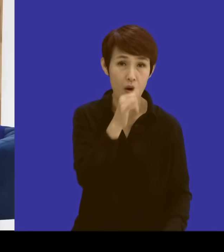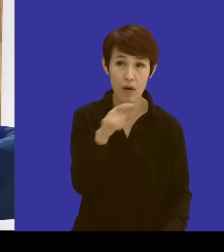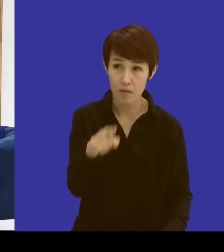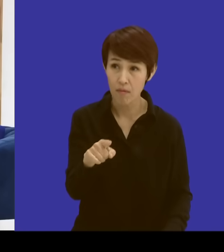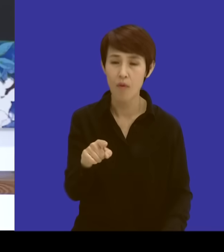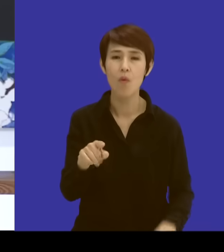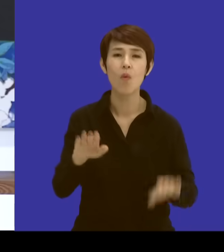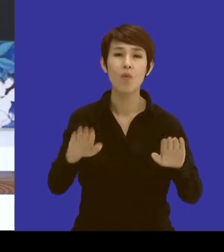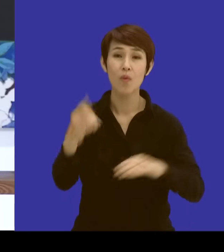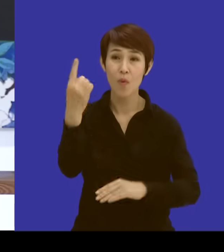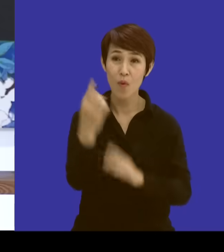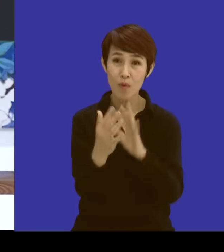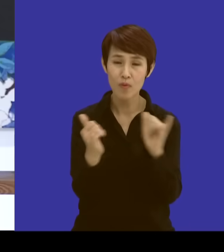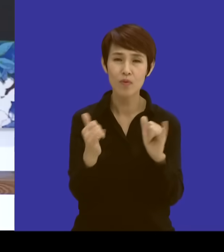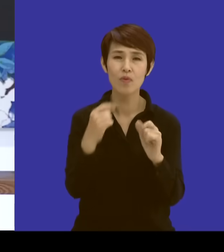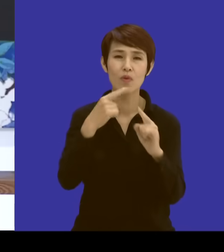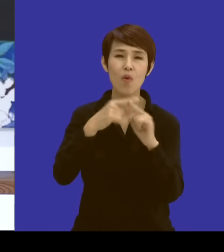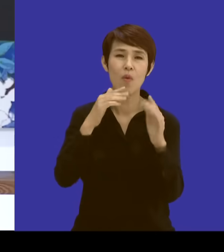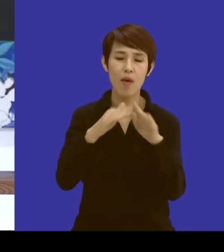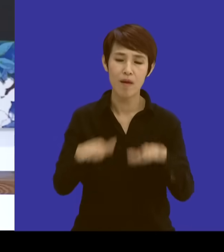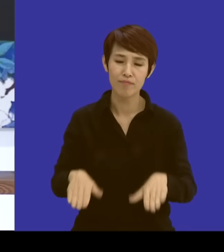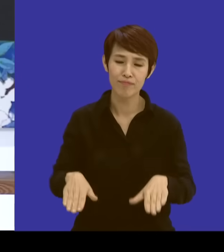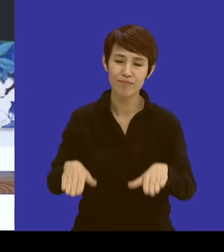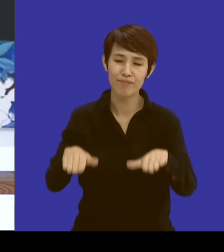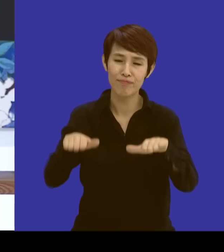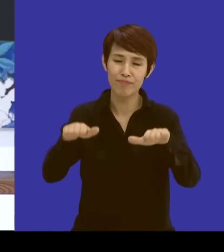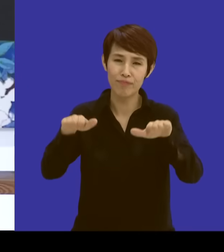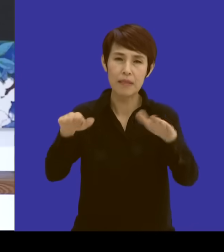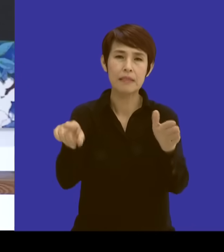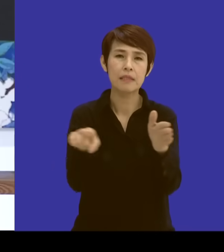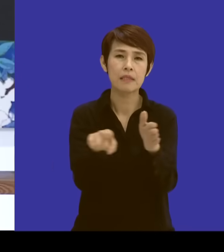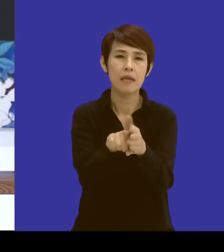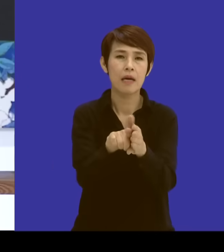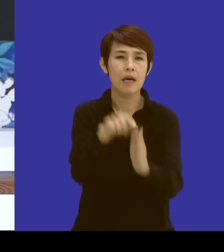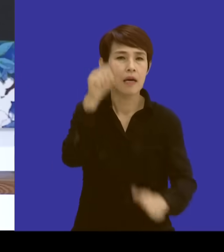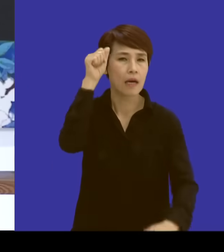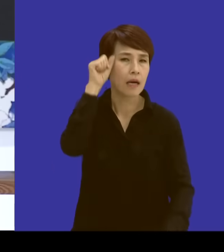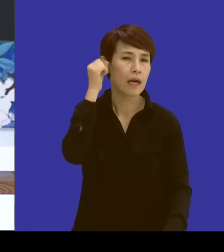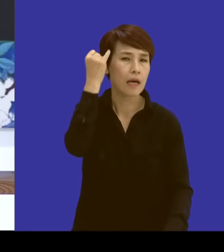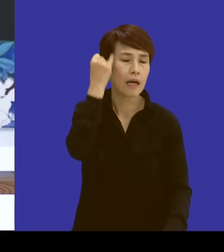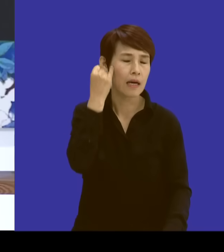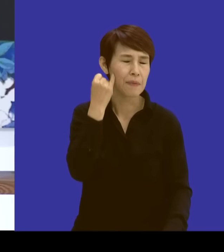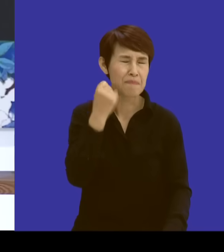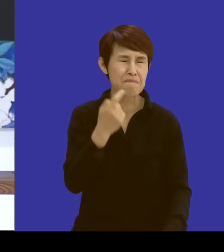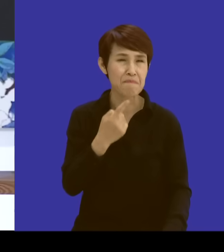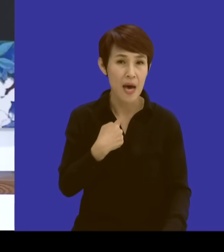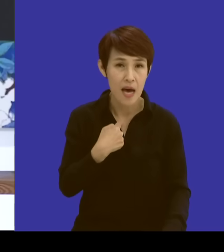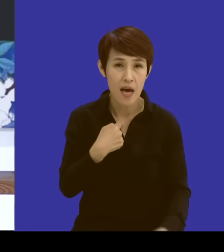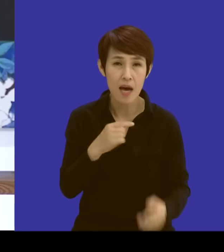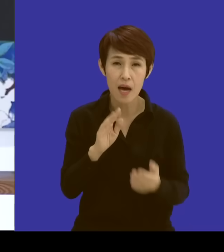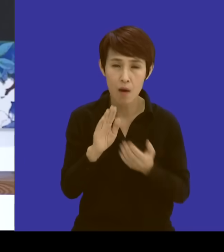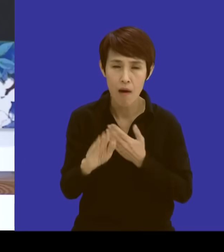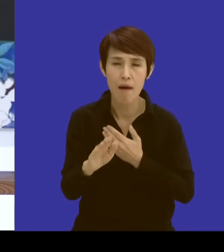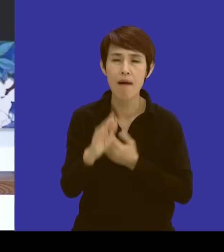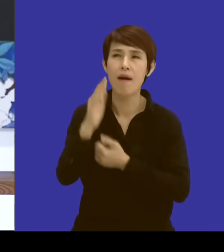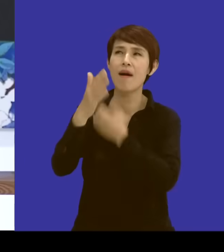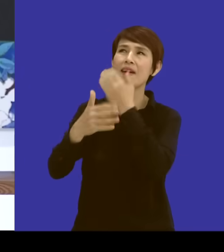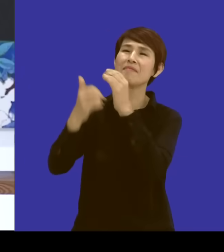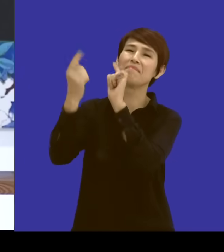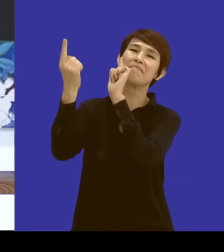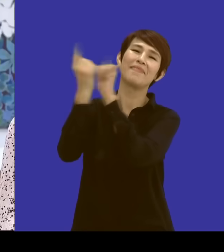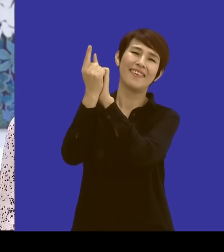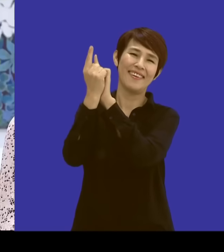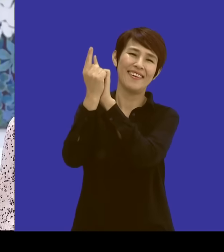분은 교회 딸로 사시다가 네. 신앙 사춘기를 세게 겪으셔서 네. 오히려 그때 진정한 하나님을 만나셨다고